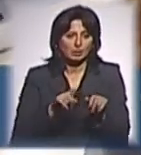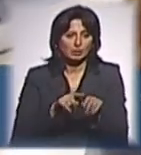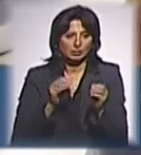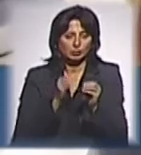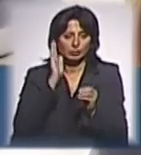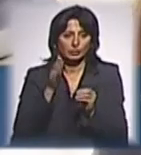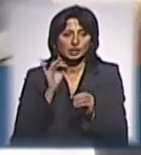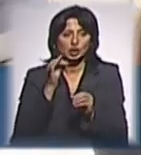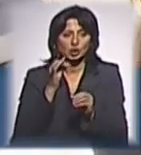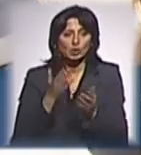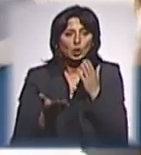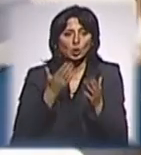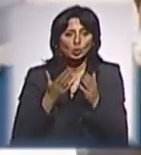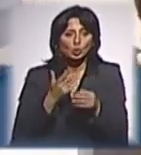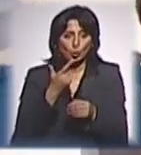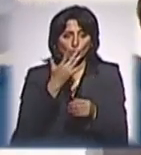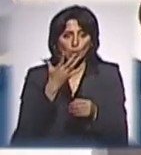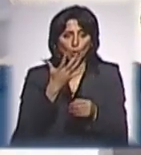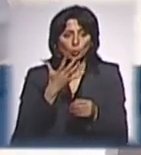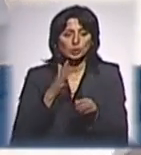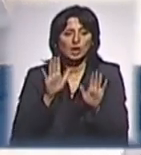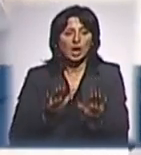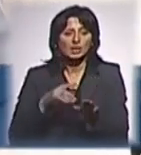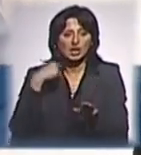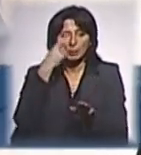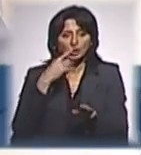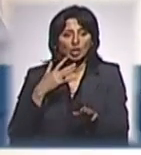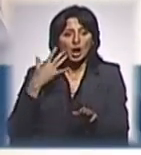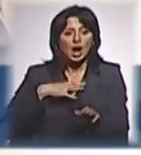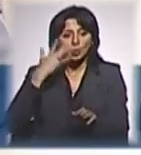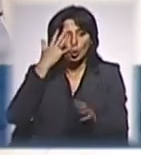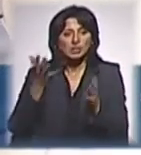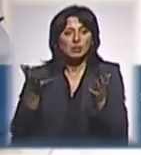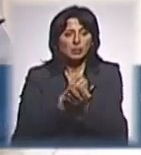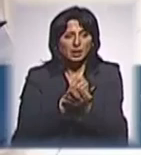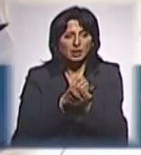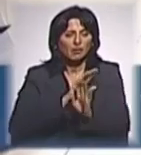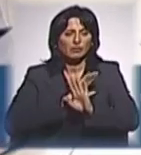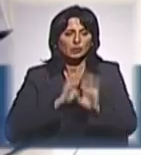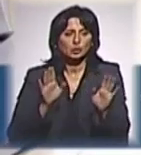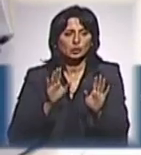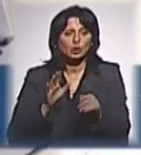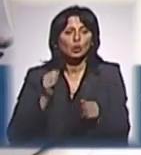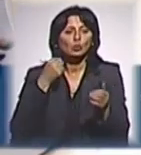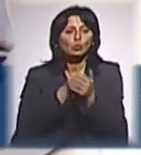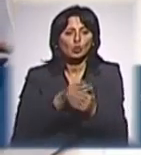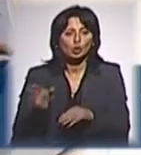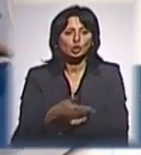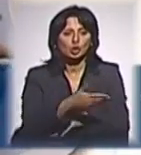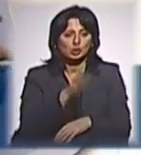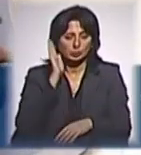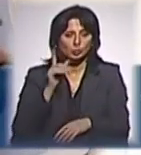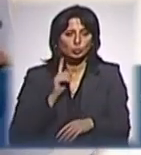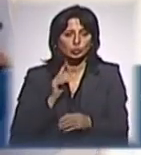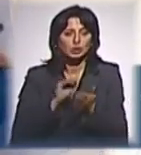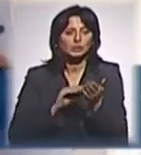ეს მოხდა ესე, რომ თბილისში 25-ვე მაჟორიტარული ადგილი აიღო ქართულმა ოცნებამ, ეს მიგვიყვანს ისევ ცოცხებამდე და ისევ